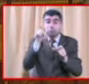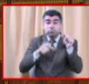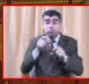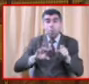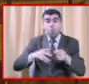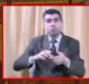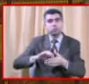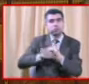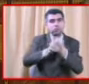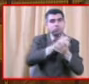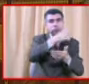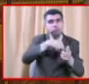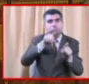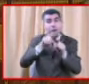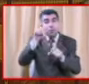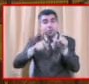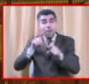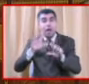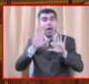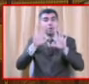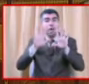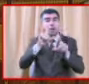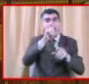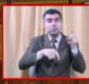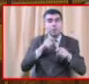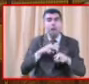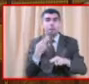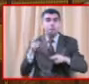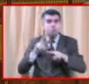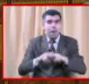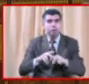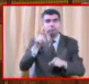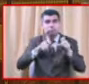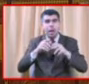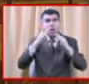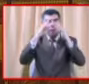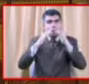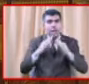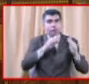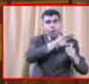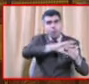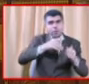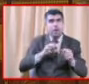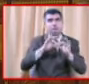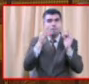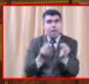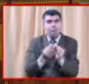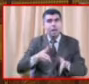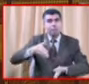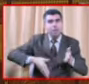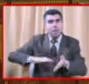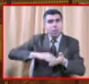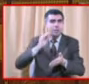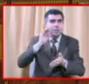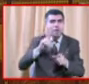تضامنية وطنية مناسبة. عشرات الضحايا والمفقودين، تشرد المئات من الأسر، خسائر كبيرة في المنشآت الطرقية والمائية، وإغراق